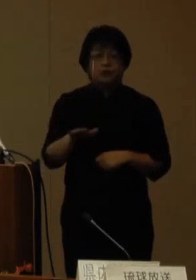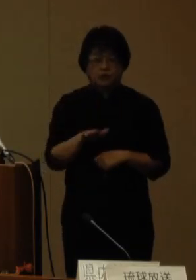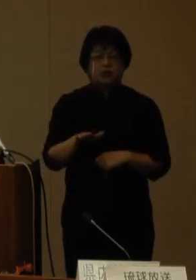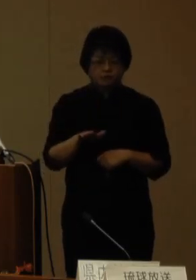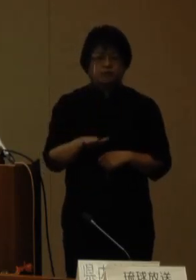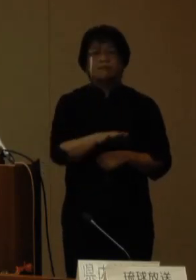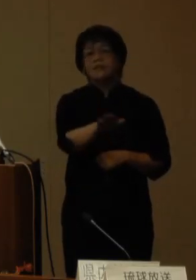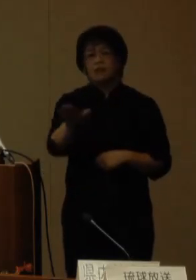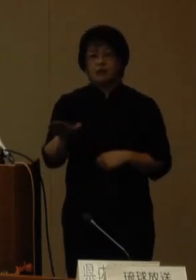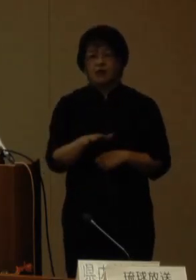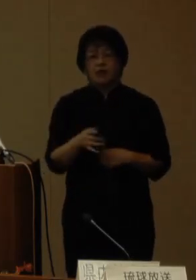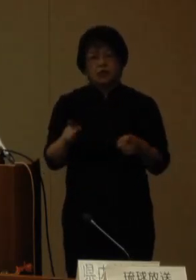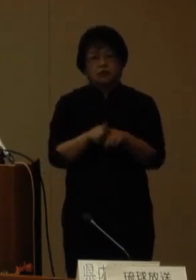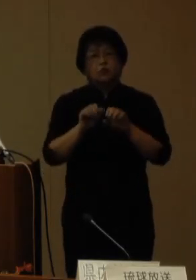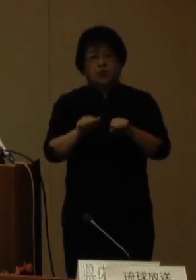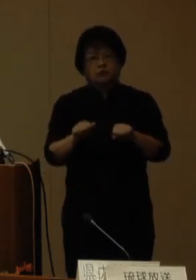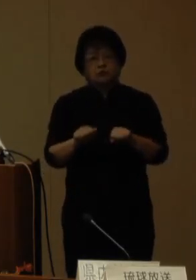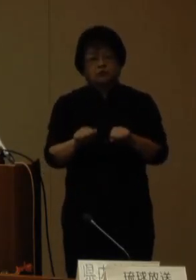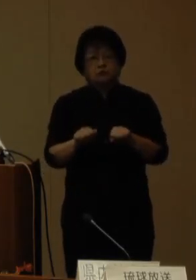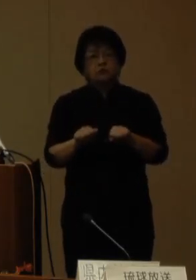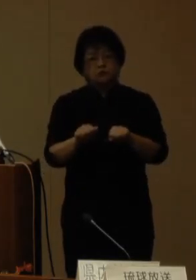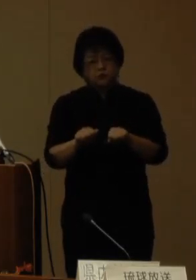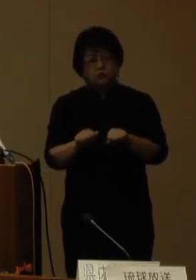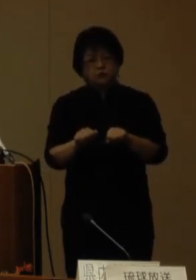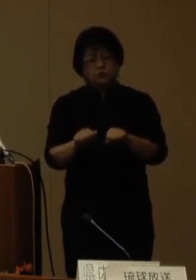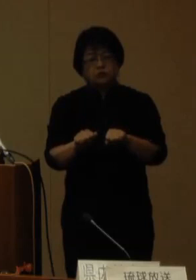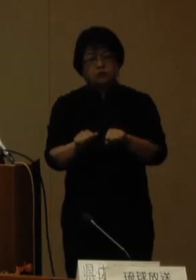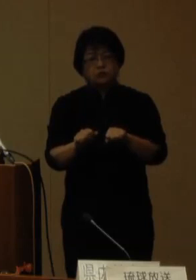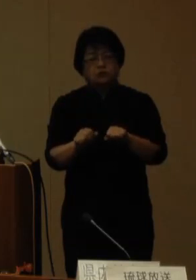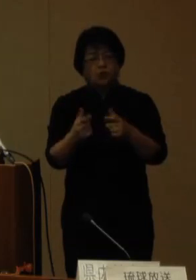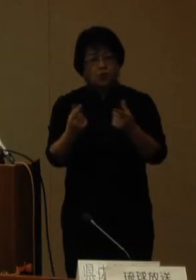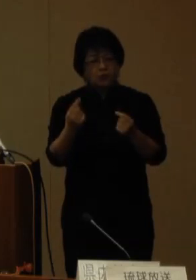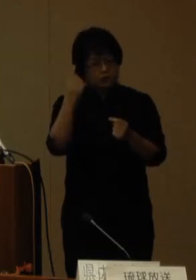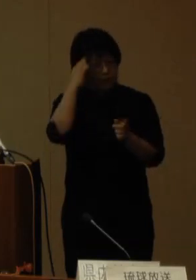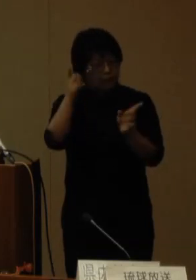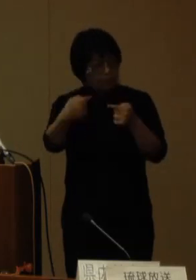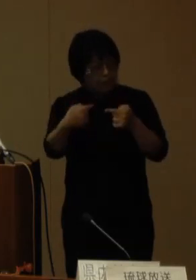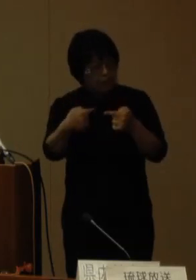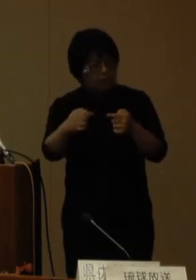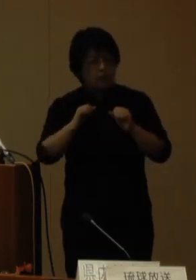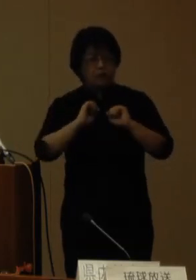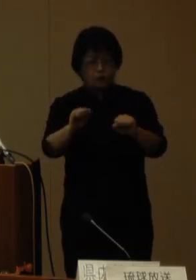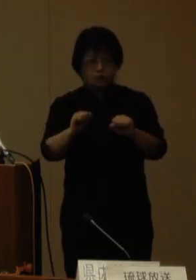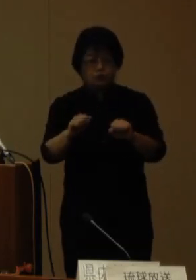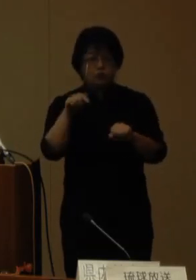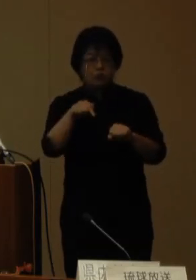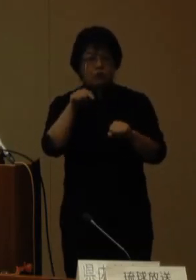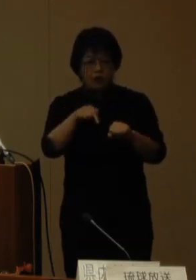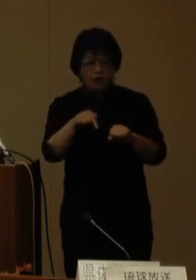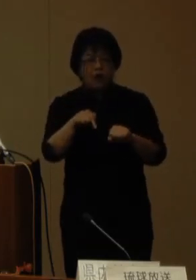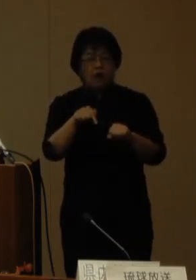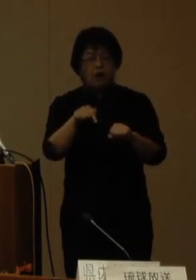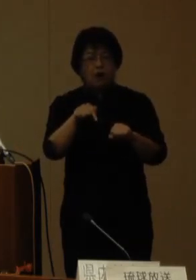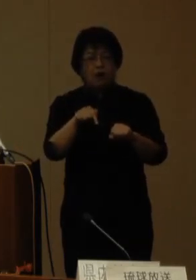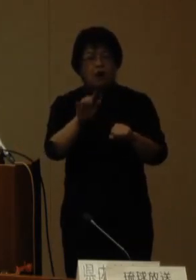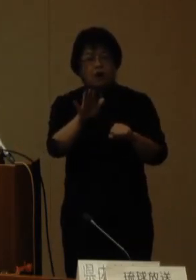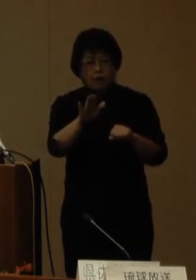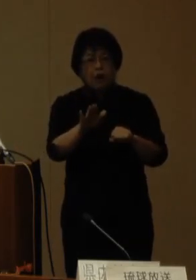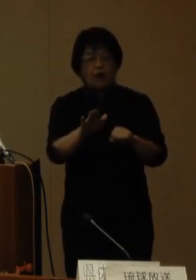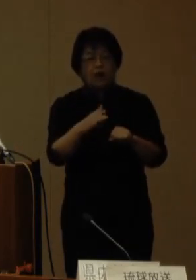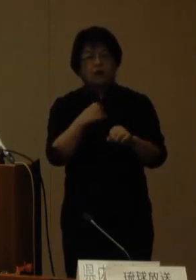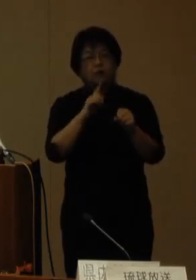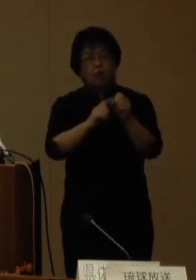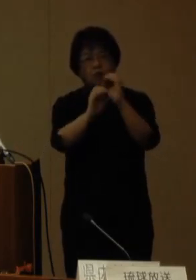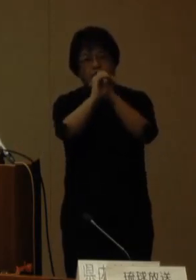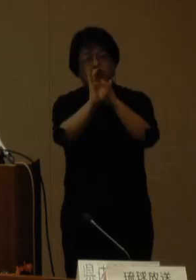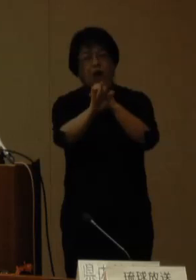みんなで一緒にやる、同じ方向を向いて絶対抑えようという気持ちでやることによって本当に希望が見えてくると思います。今